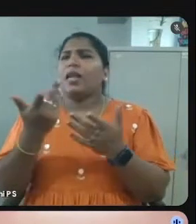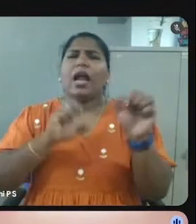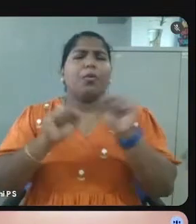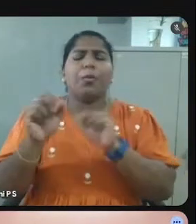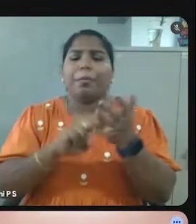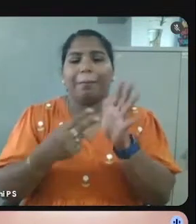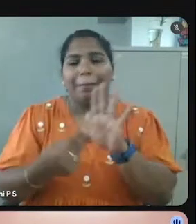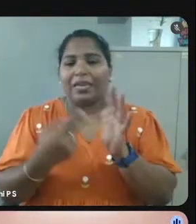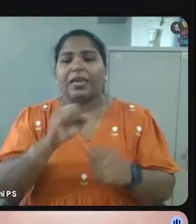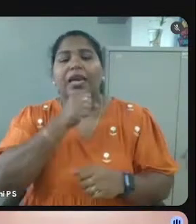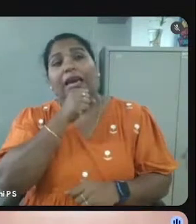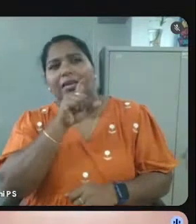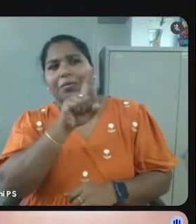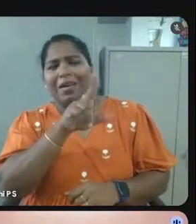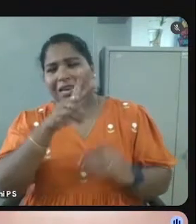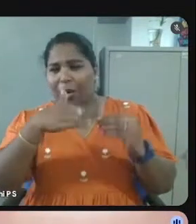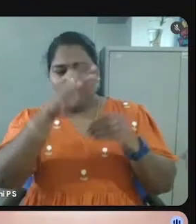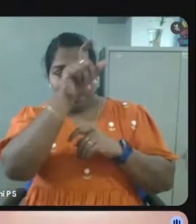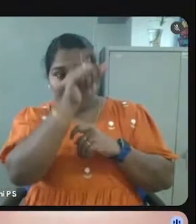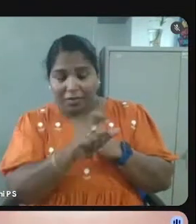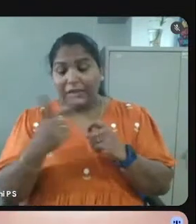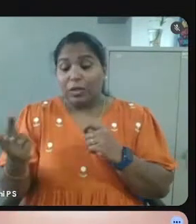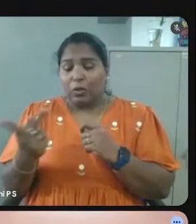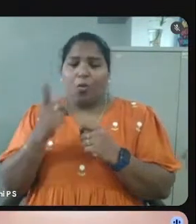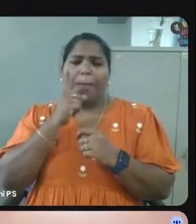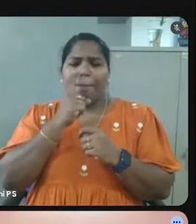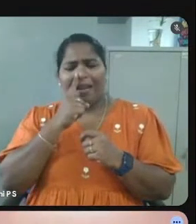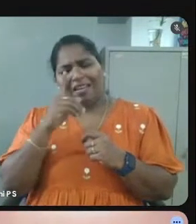അഡൽട്ടും ഒരു പാർട്ട്ണറോട് ഉള്ള ഇന്റിമേറ്റ് തമ്മിലുള്ള അടുപ്പം,